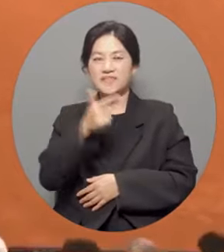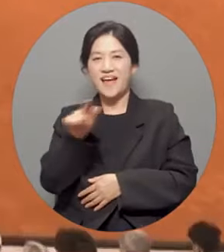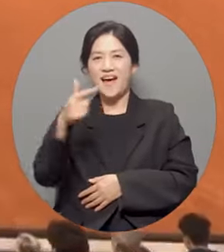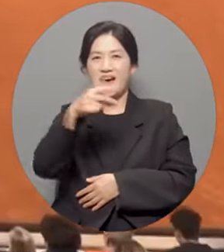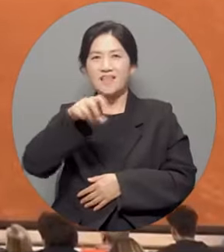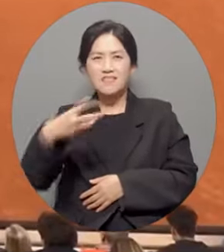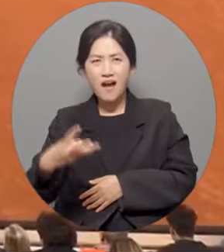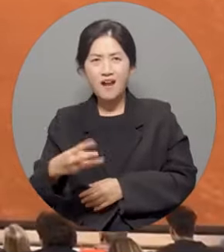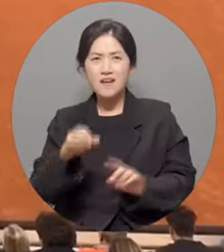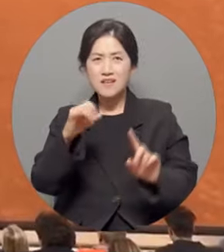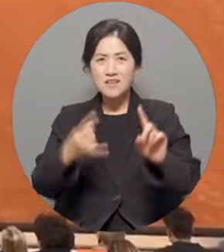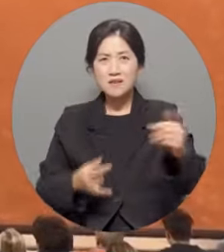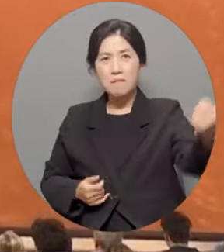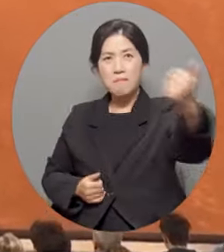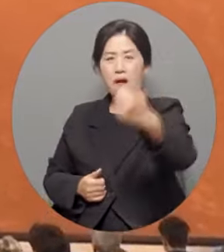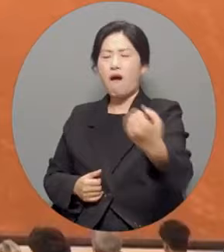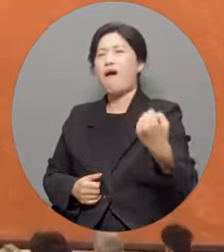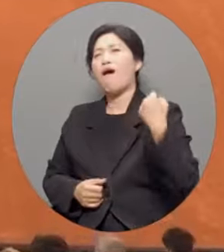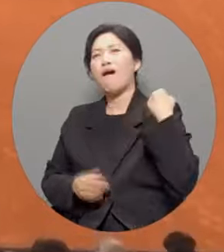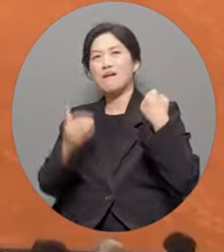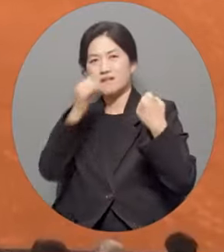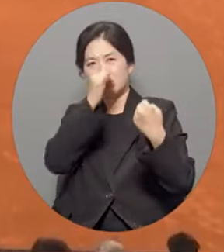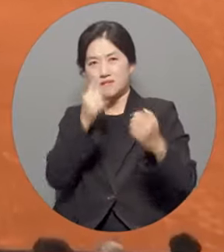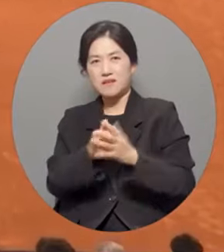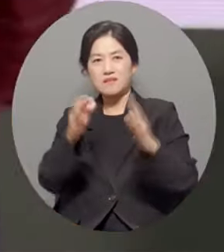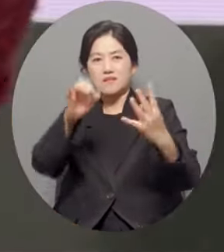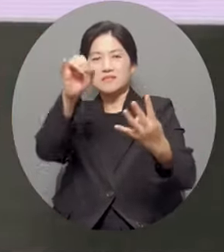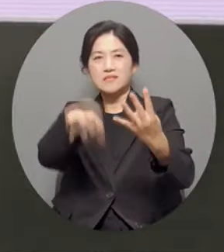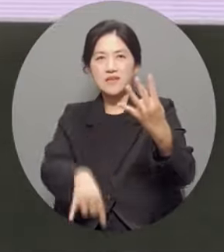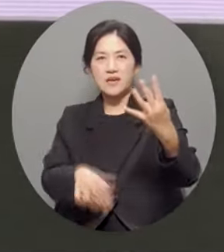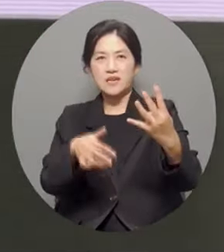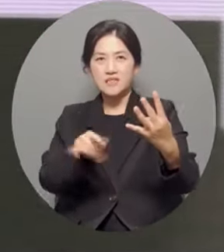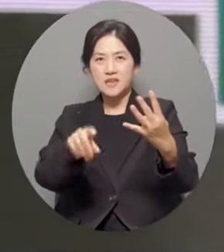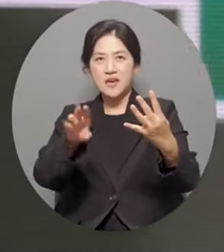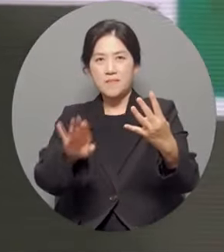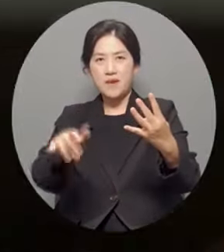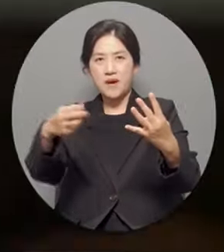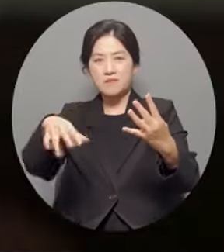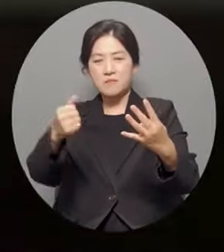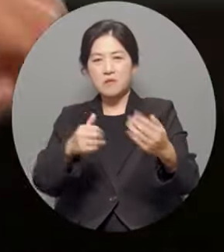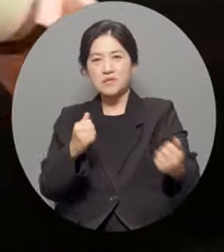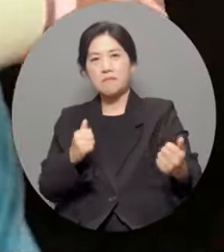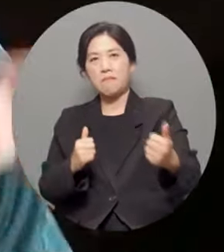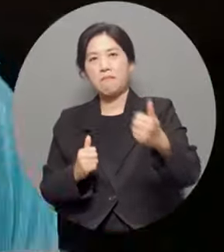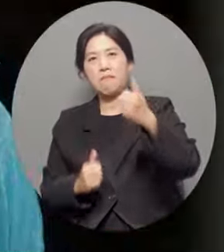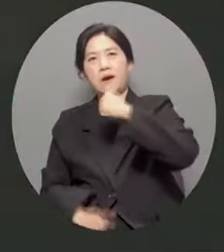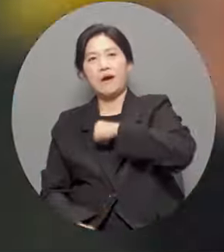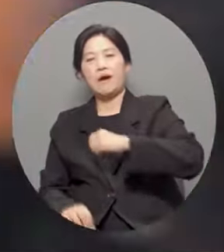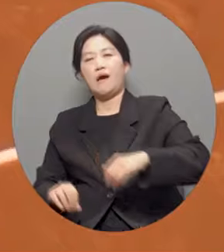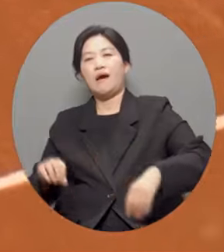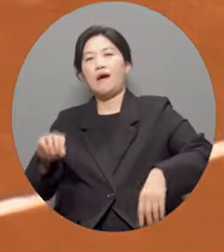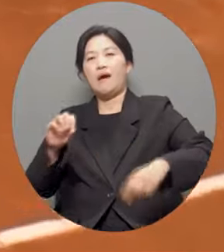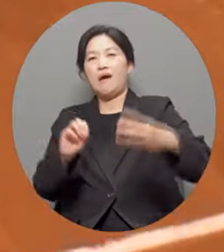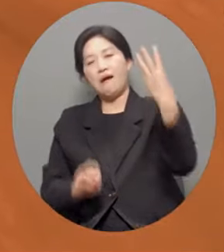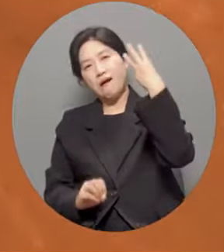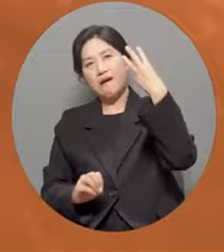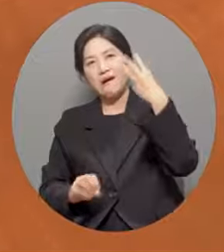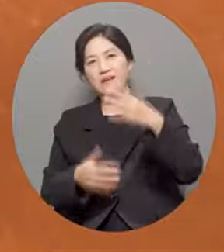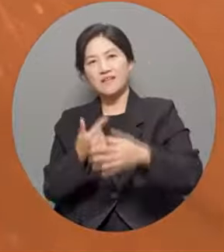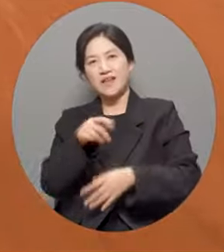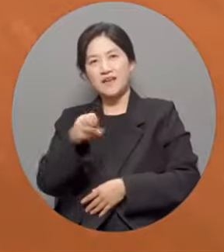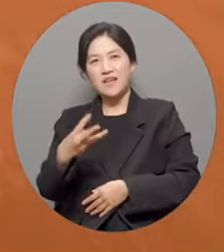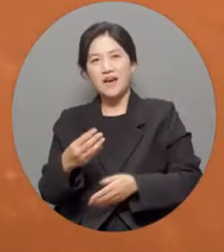하지만 1회전 상대가 너무 강했어요. 세계 4위 치베레프에게 힘에서 밀리며 0-3 완패. 나달이